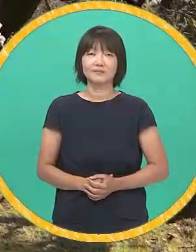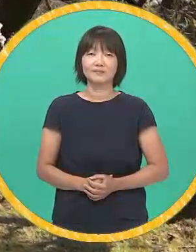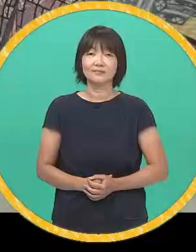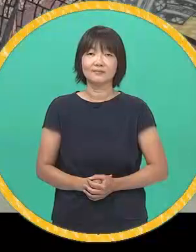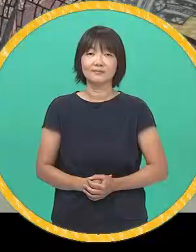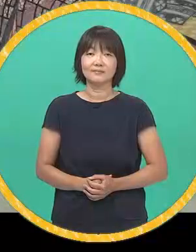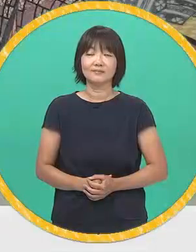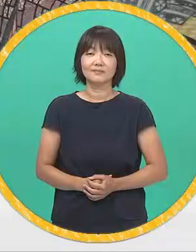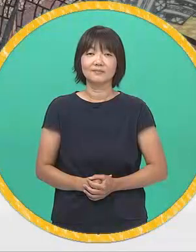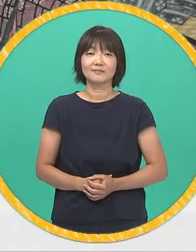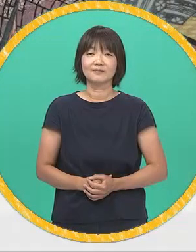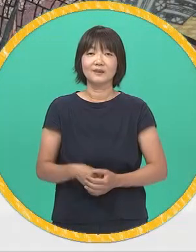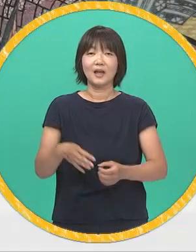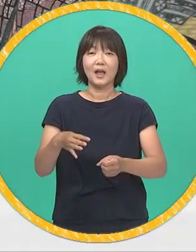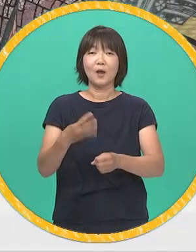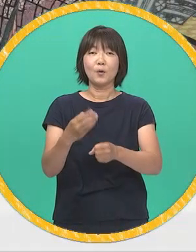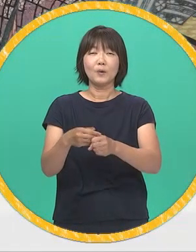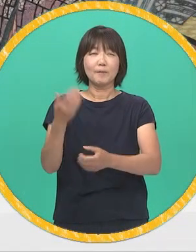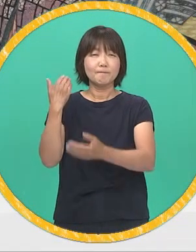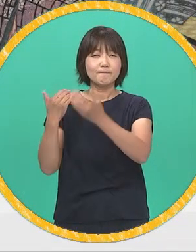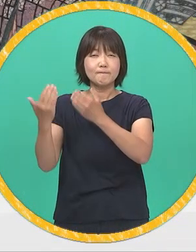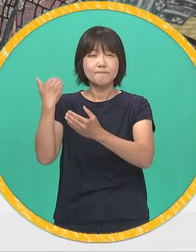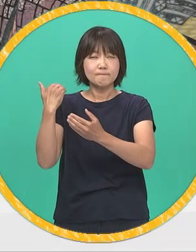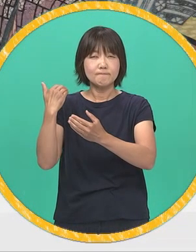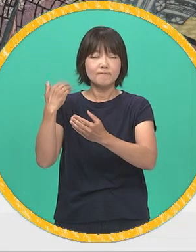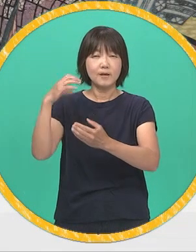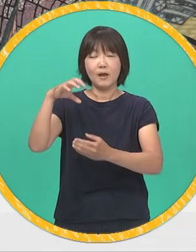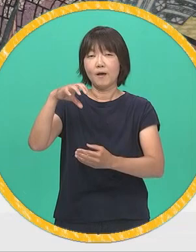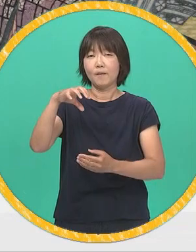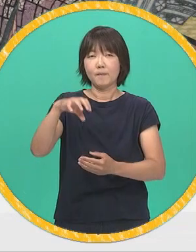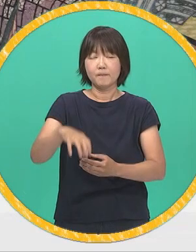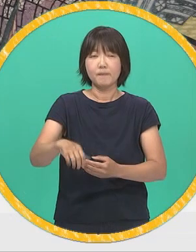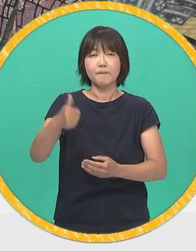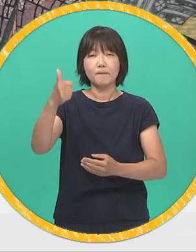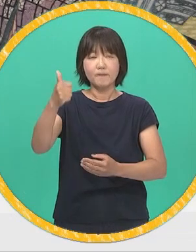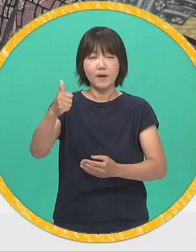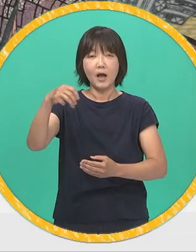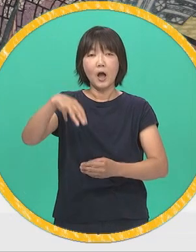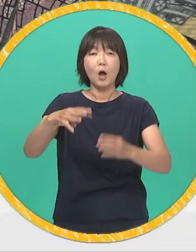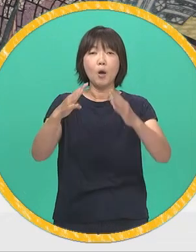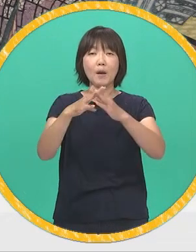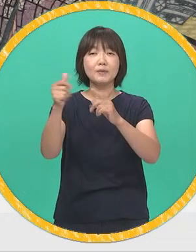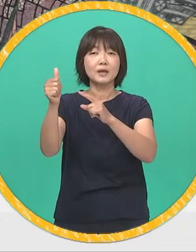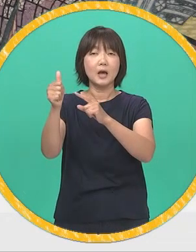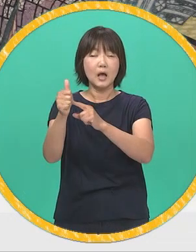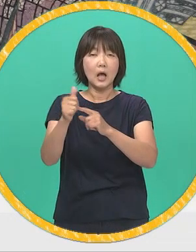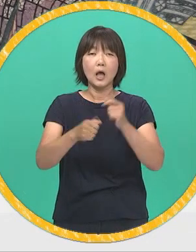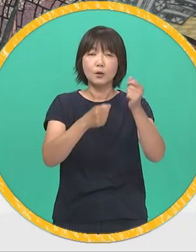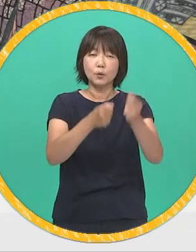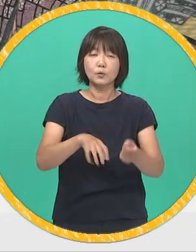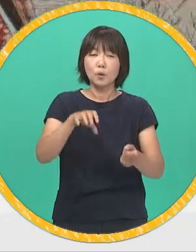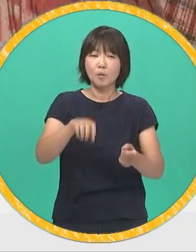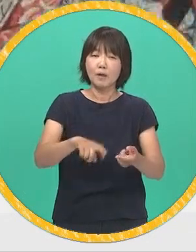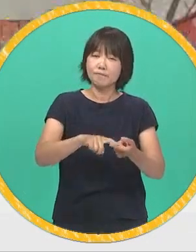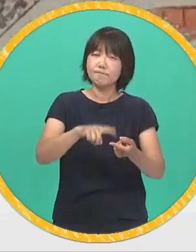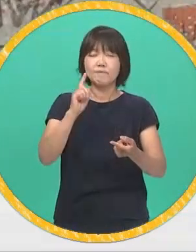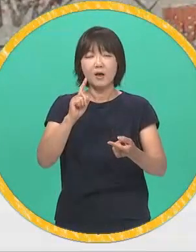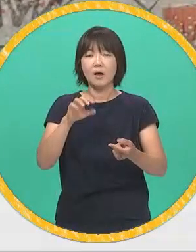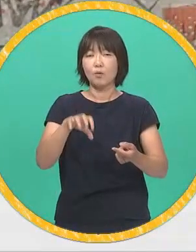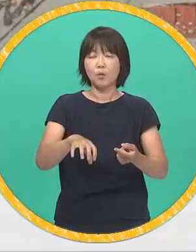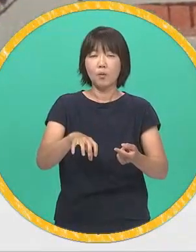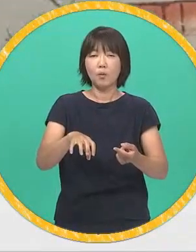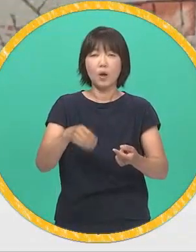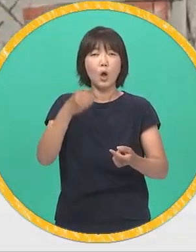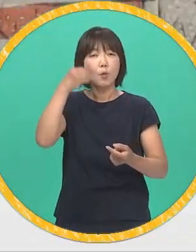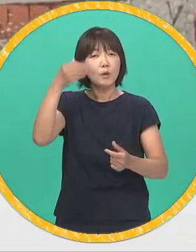梅およそ400年前過ぎた村の漁師だった間宮の星が農地に適さないこの地で